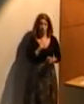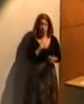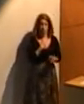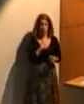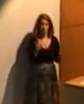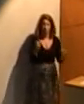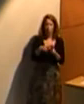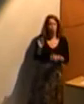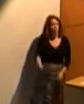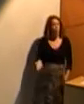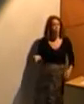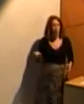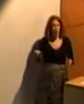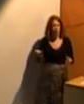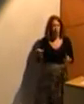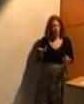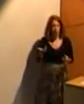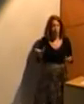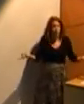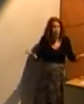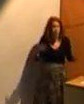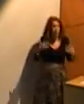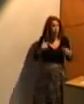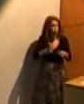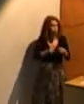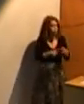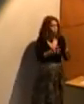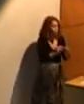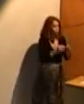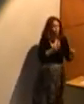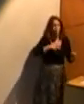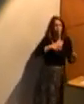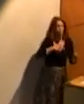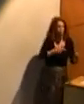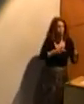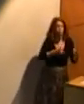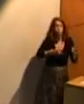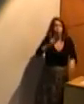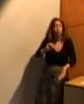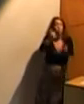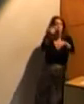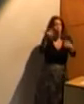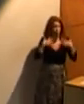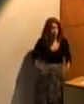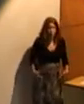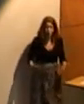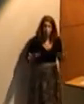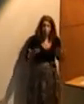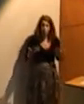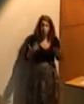oui il arrête de plus à moi que mon corps de plus intime que mon corps c'est un petit peu l'idée qu'il pourrait nous revenir